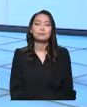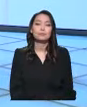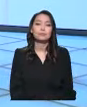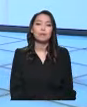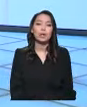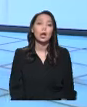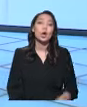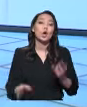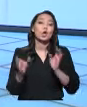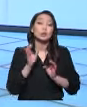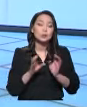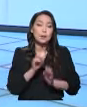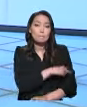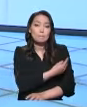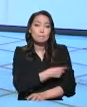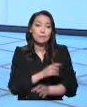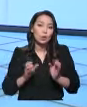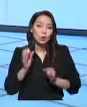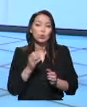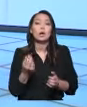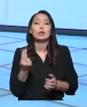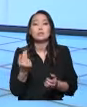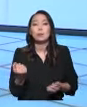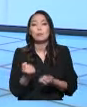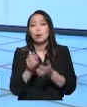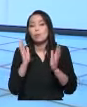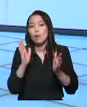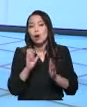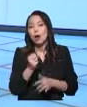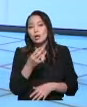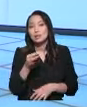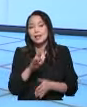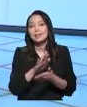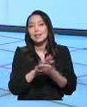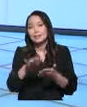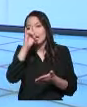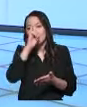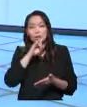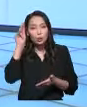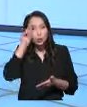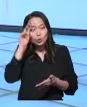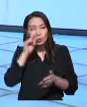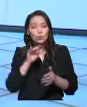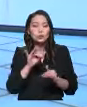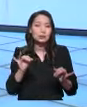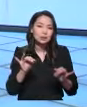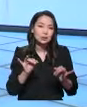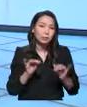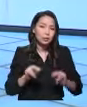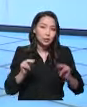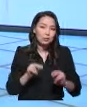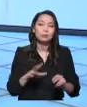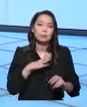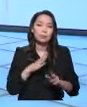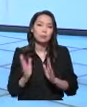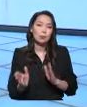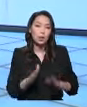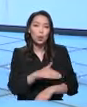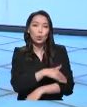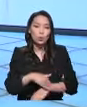Студенты медицинского университета Астаны поддержали масштабную акцию «Таза Казахстан». Учащиеся и преподаватели привели в порядок улицы, парки